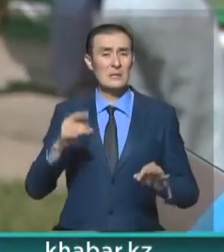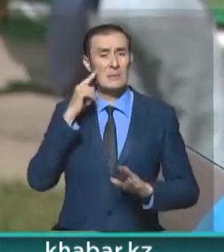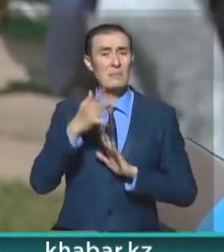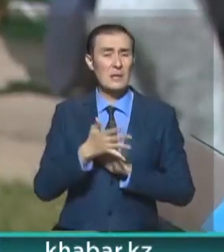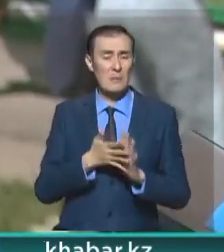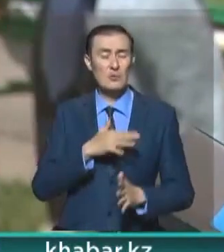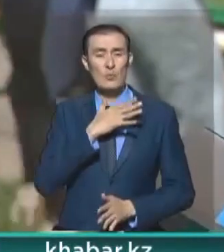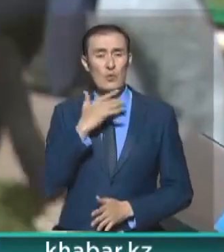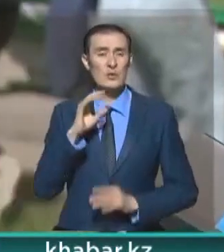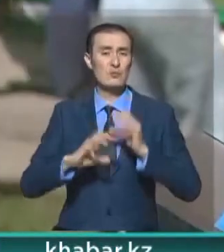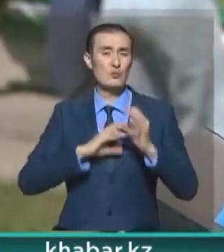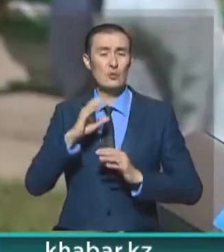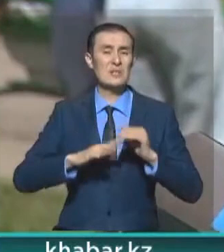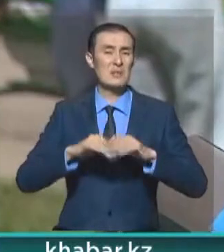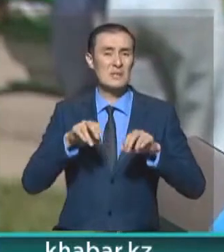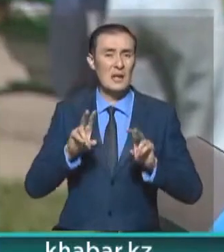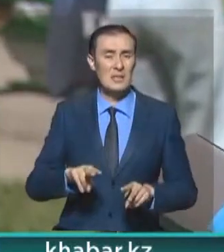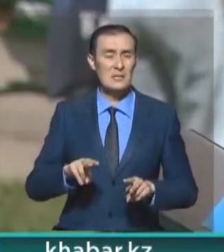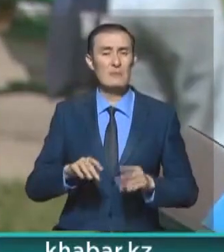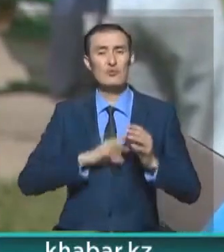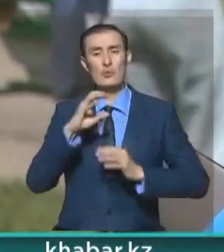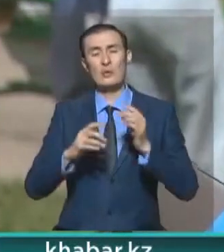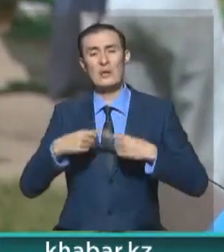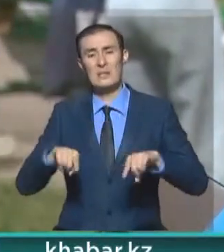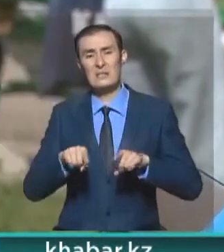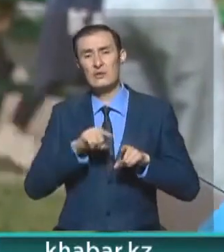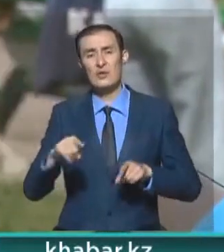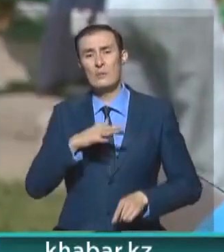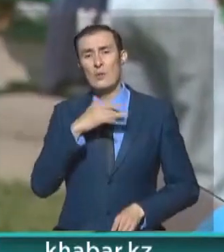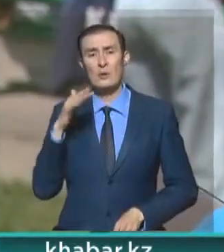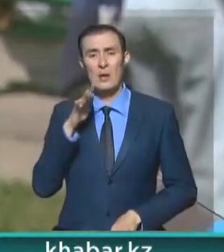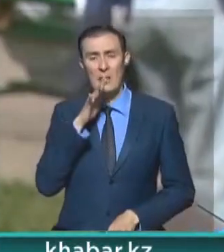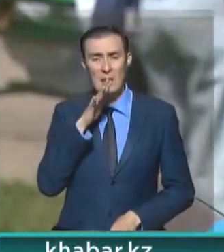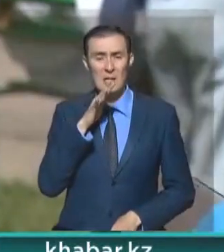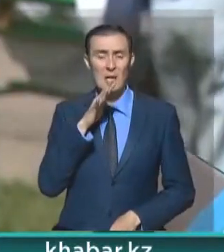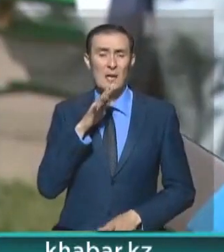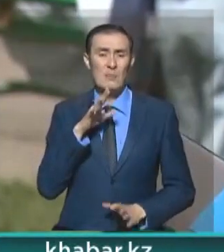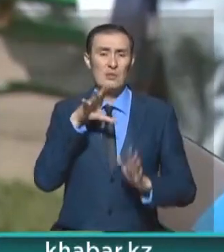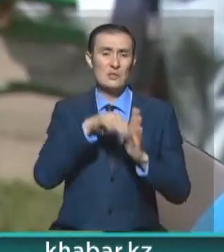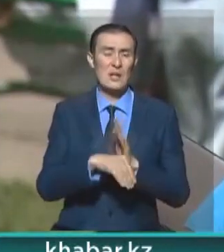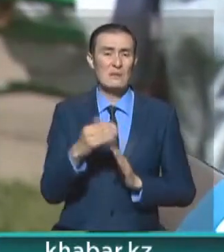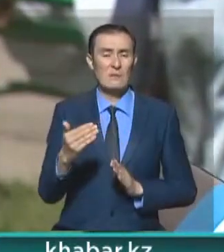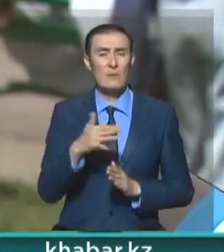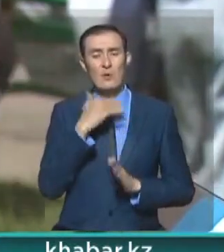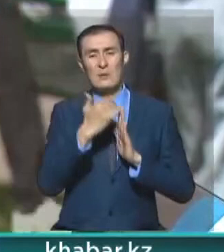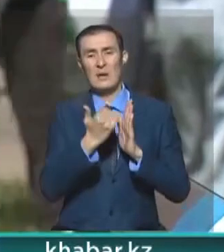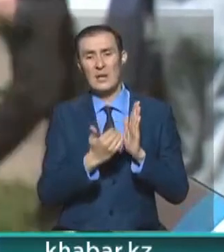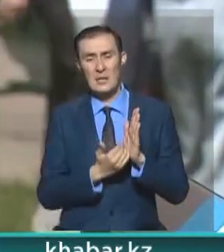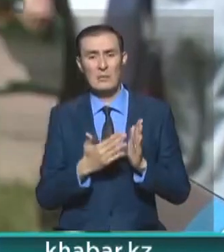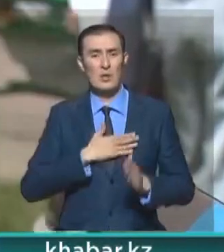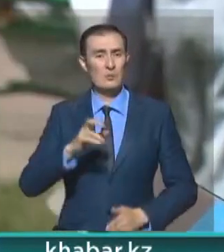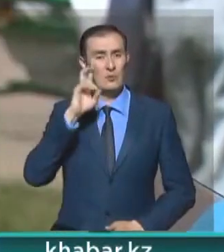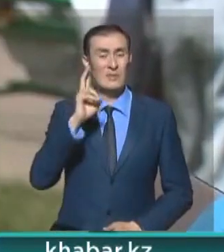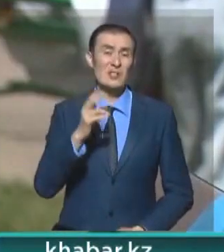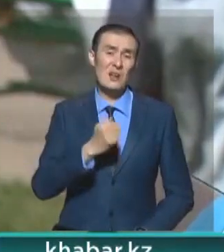многие международные эксперты, международные организации на протяжении многих лет причисляли по многим рейтингам. Наша страна,